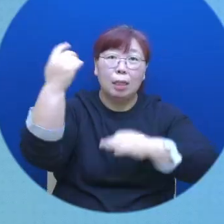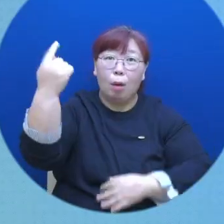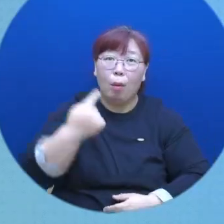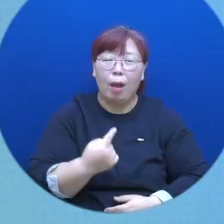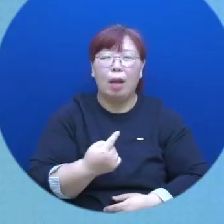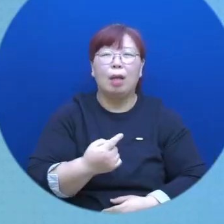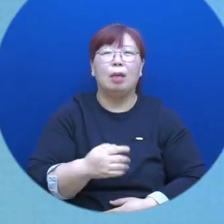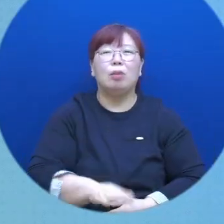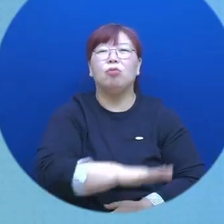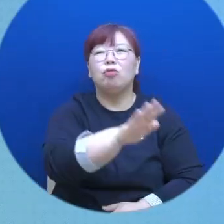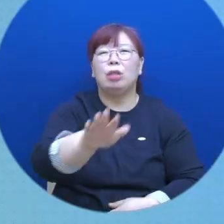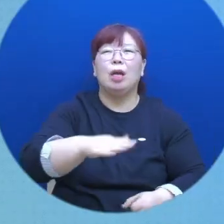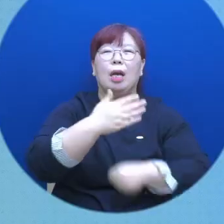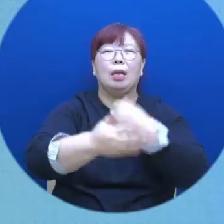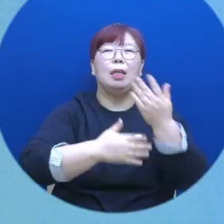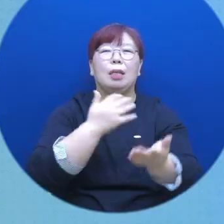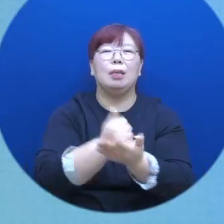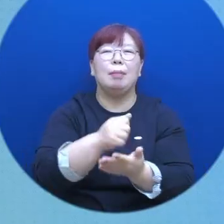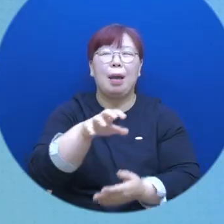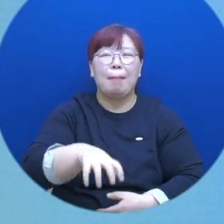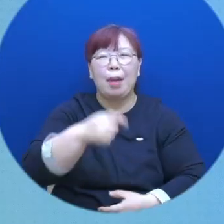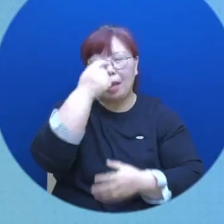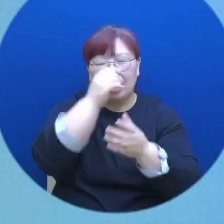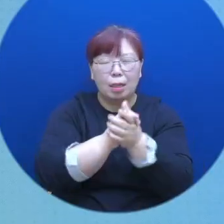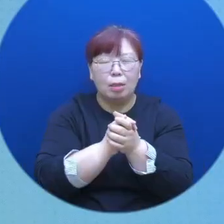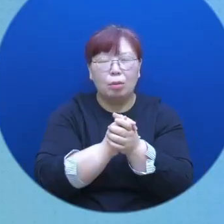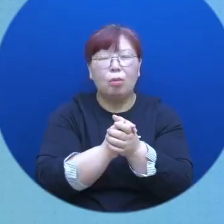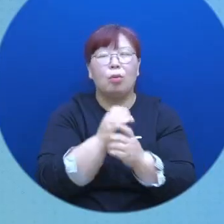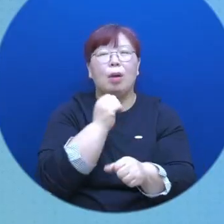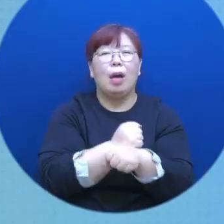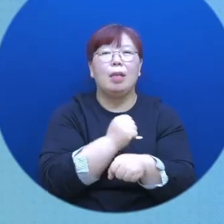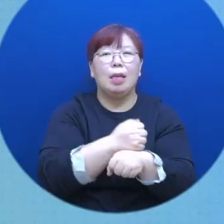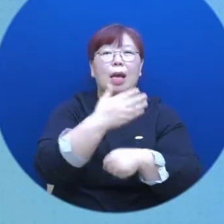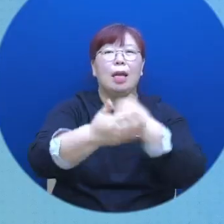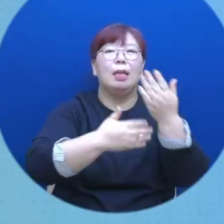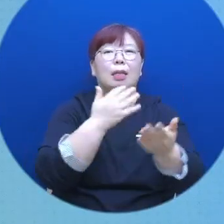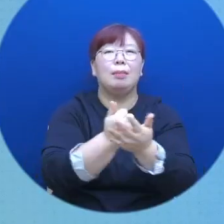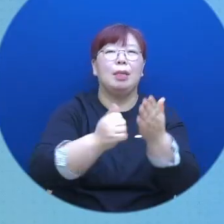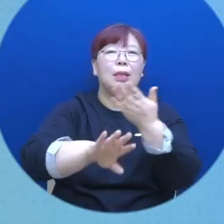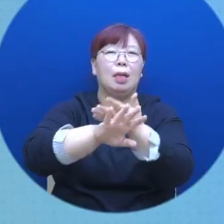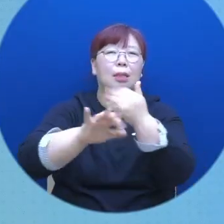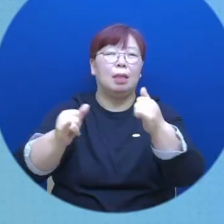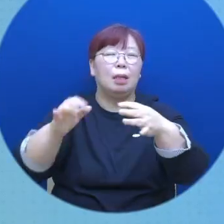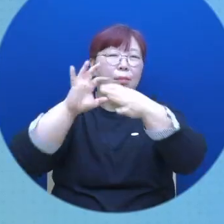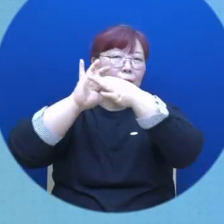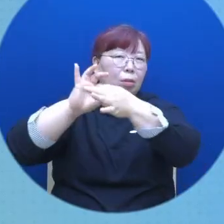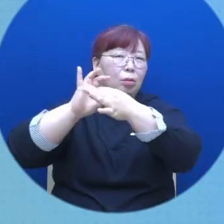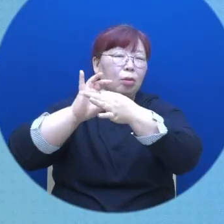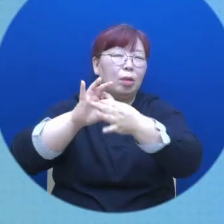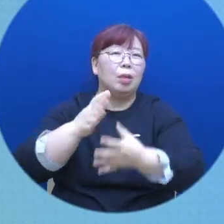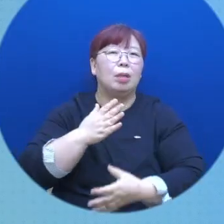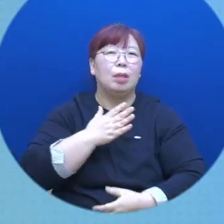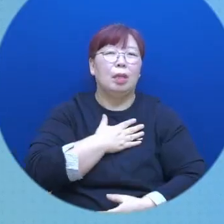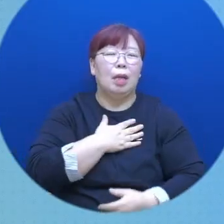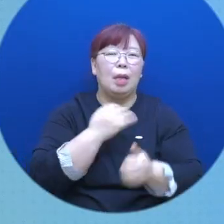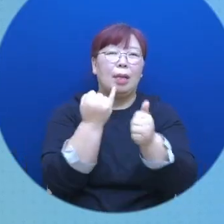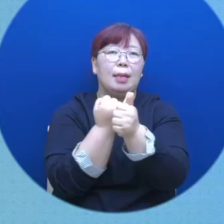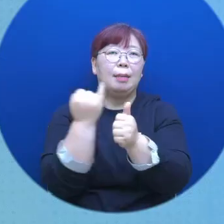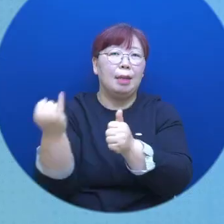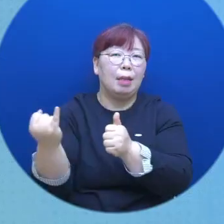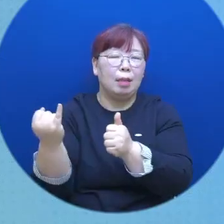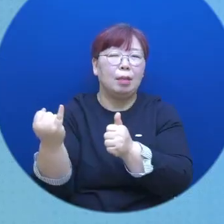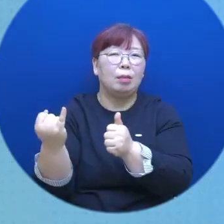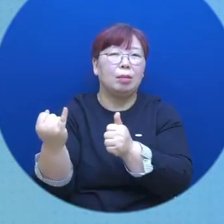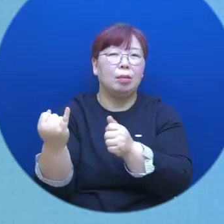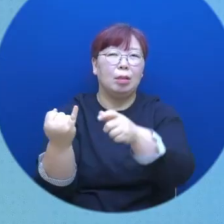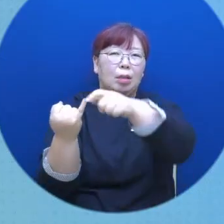우리가 하나님 앞에 기도하고 했더니 하나님이 누군가를 통하여 내 사모, 내